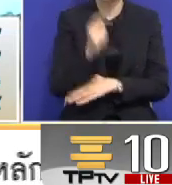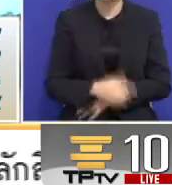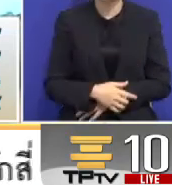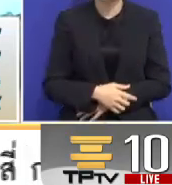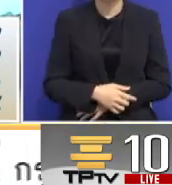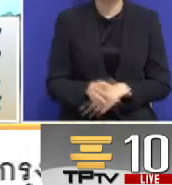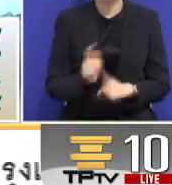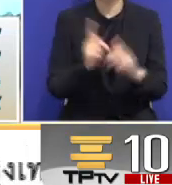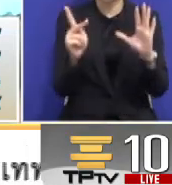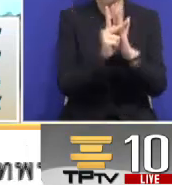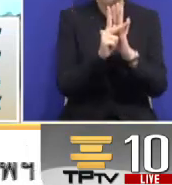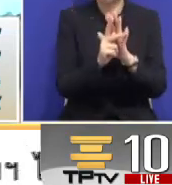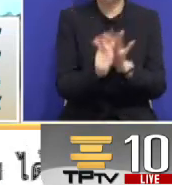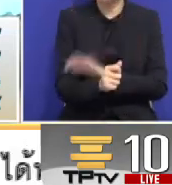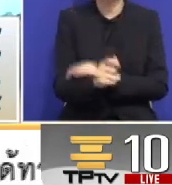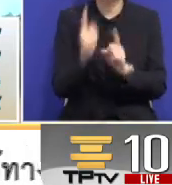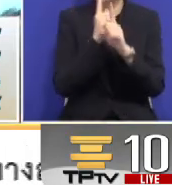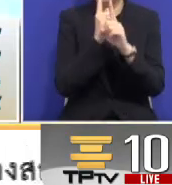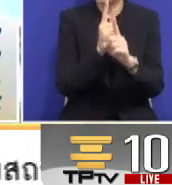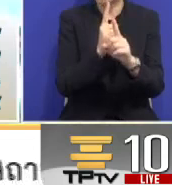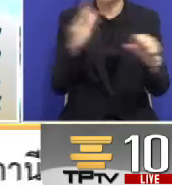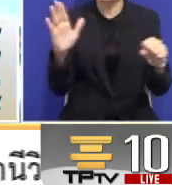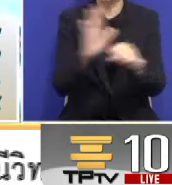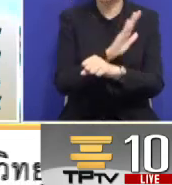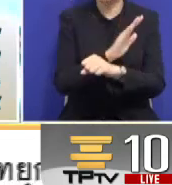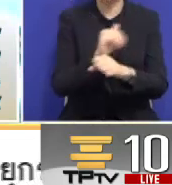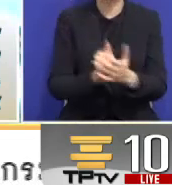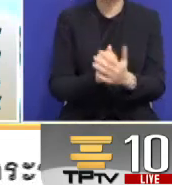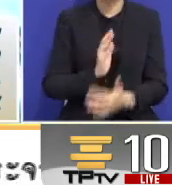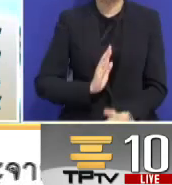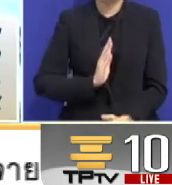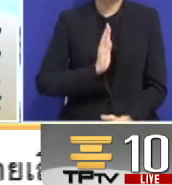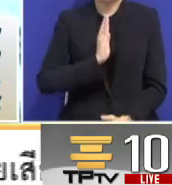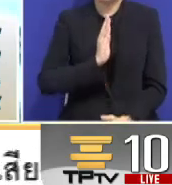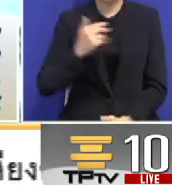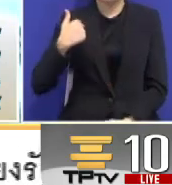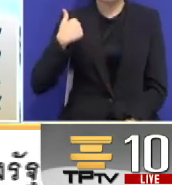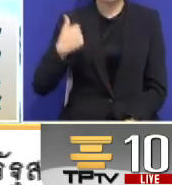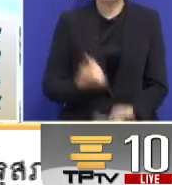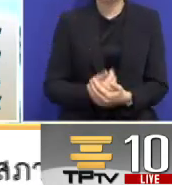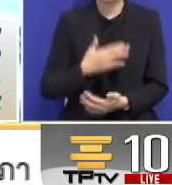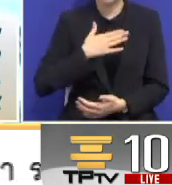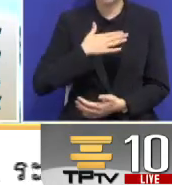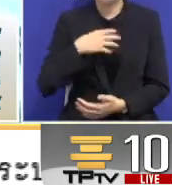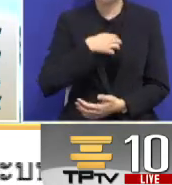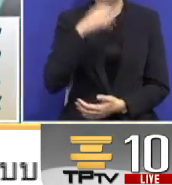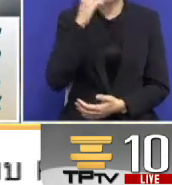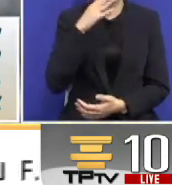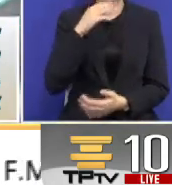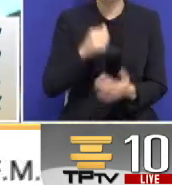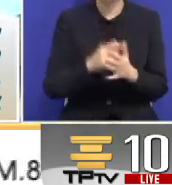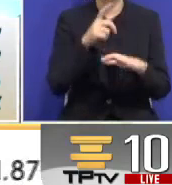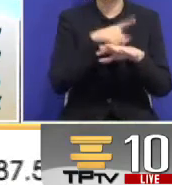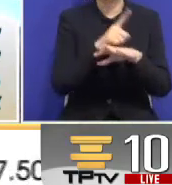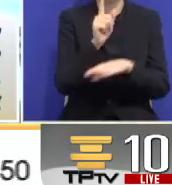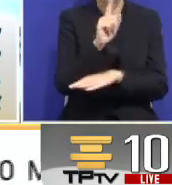ข้อบังคับที่เคร่งครัดดำเนินการอย่างมีเกียรติผมกราบท่านประธานนะครับเว